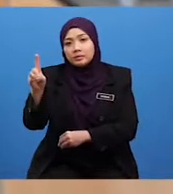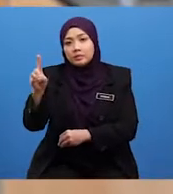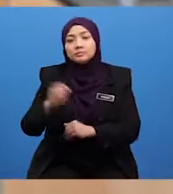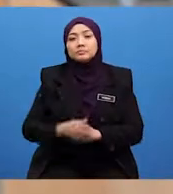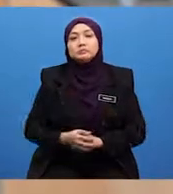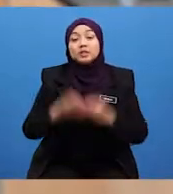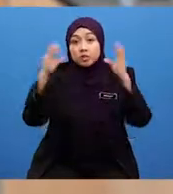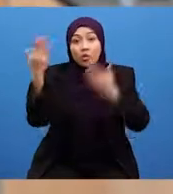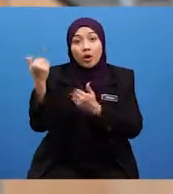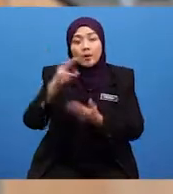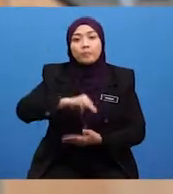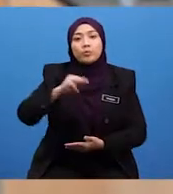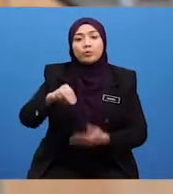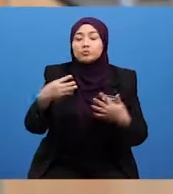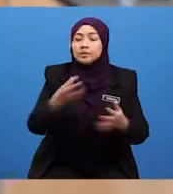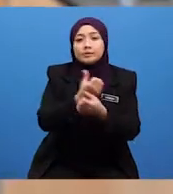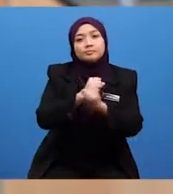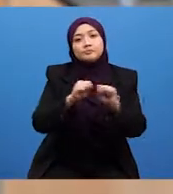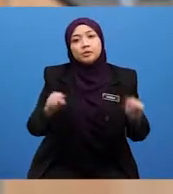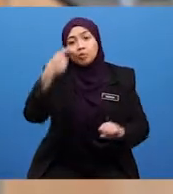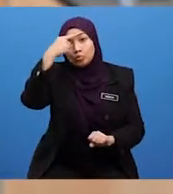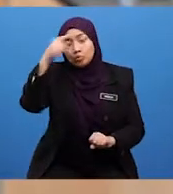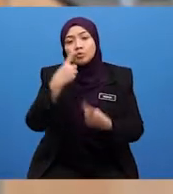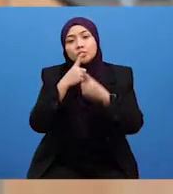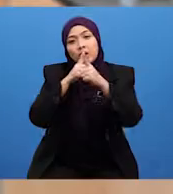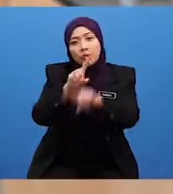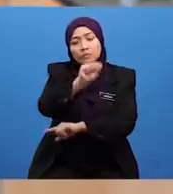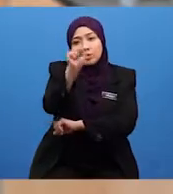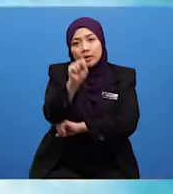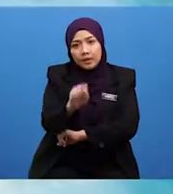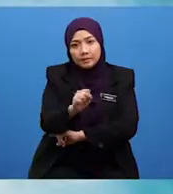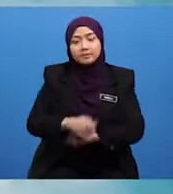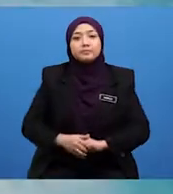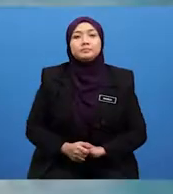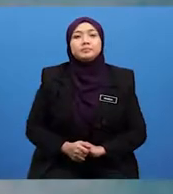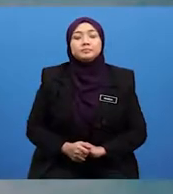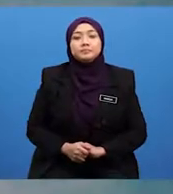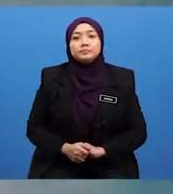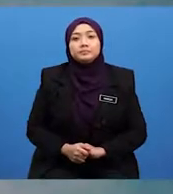berharap murid-murid telah bersedia untuk menjawab soalan.